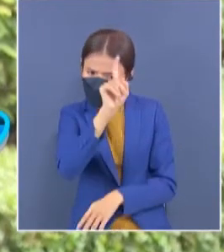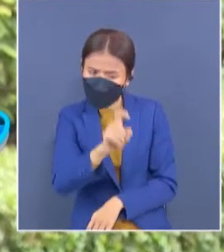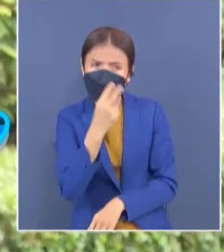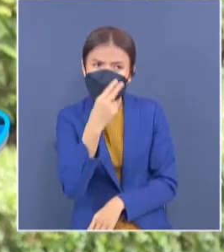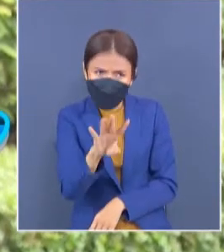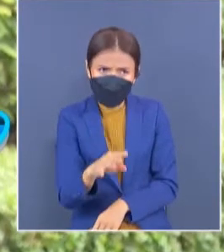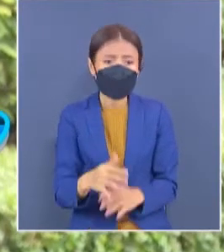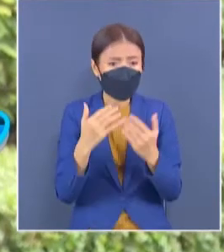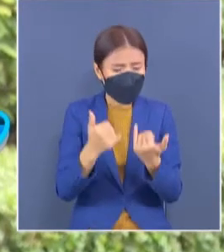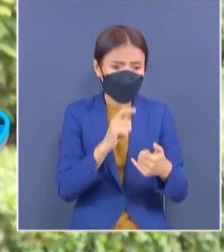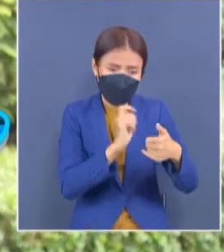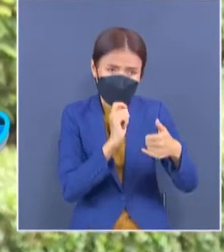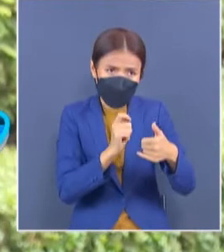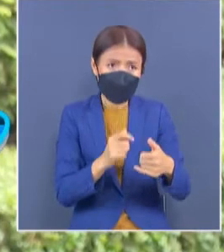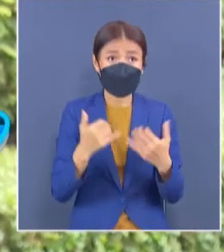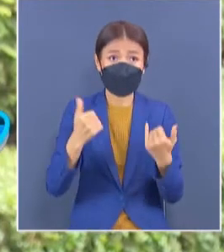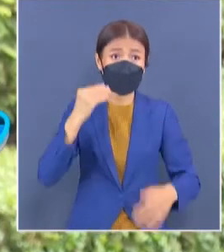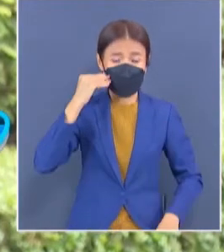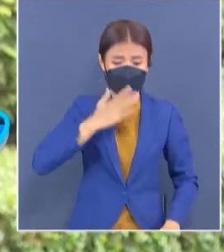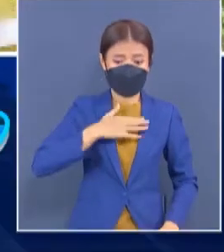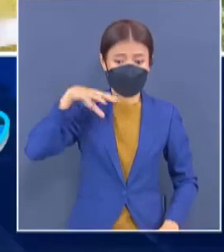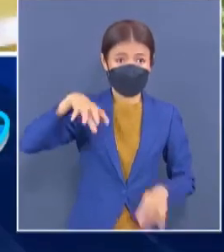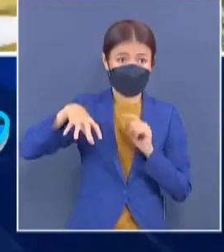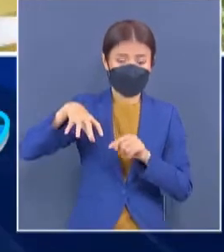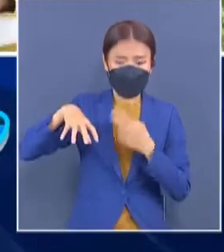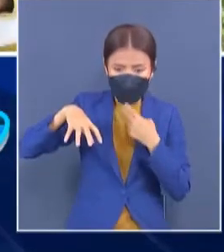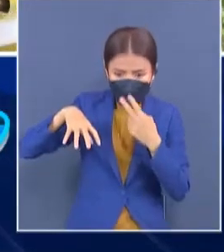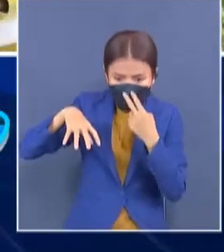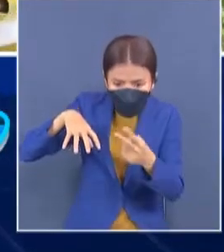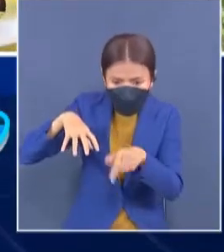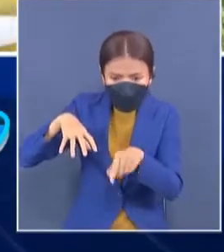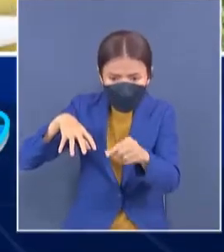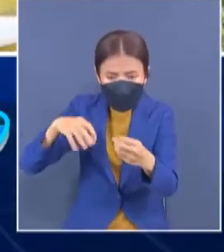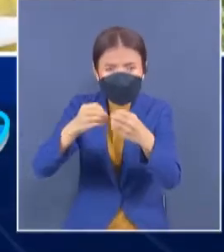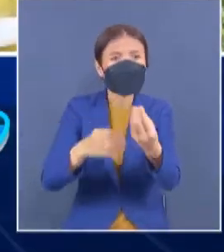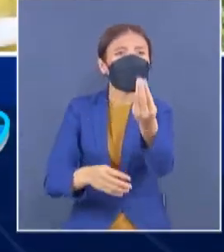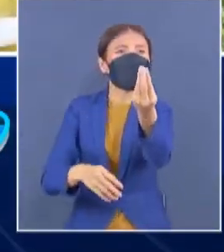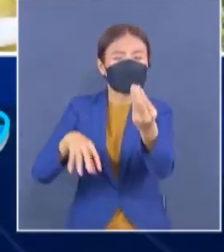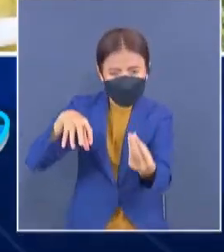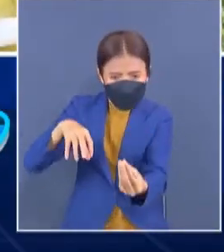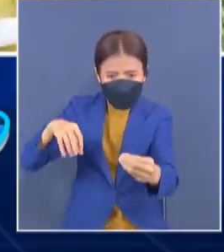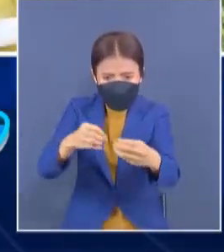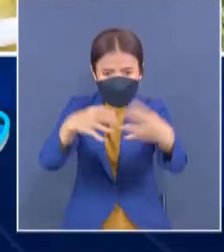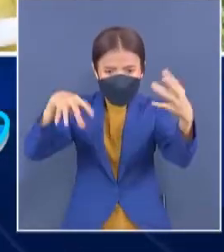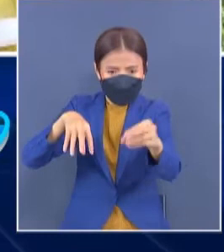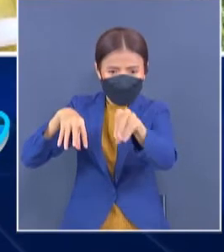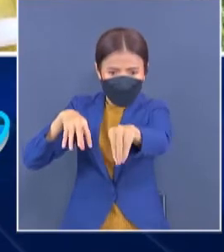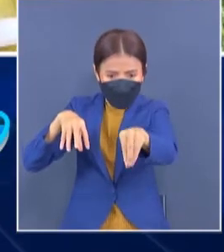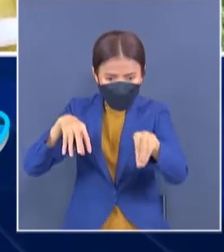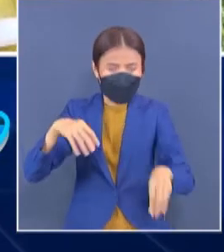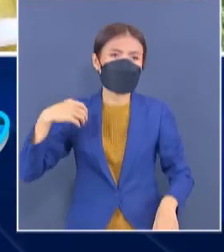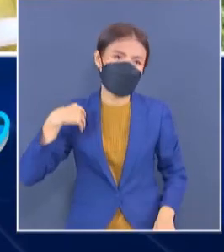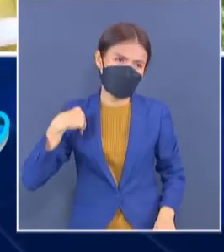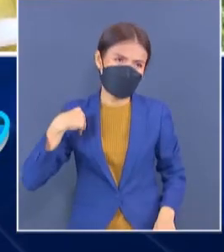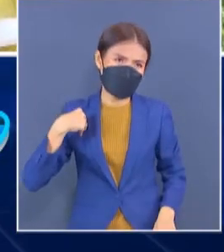ระเบิดส่วนหนึ่งที่ซุกซ่อนอยู่ในบ้านพักด้วยผู้ก่อเหตุคงจะเป็นกลุ่มเดิมๆซึ่งไม่อยากให้ใครทำทั้งนั้นจะช่